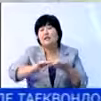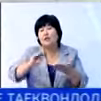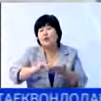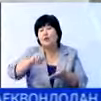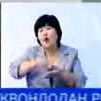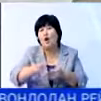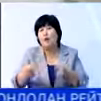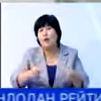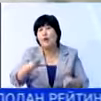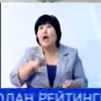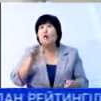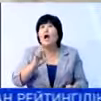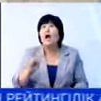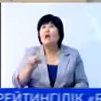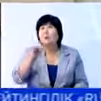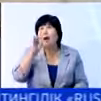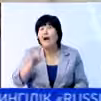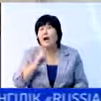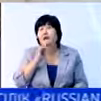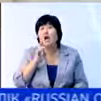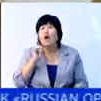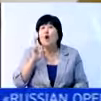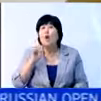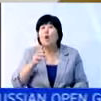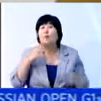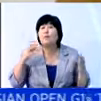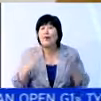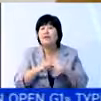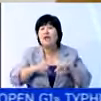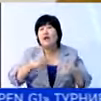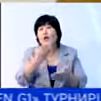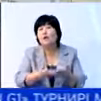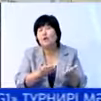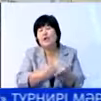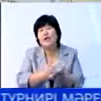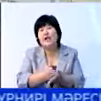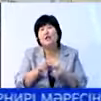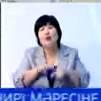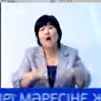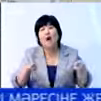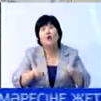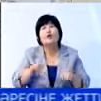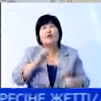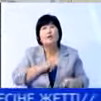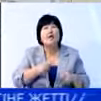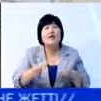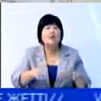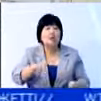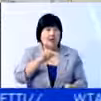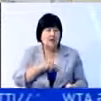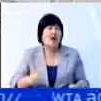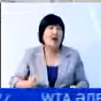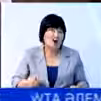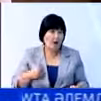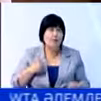болды. Бақтыбай Айнабекұлы Қазақстан компартиясы аудандық комитетінің нұсқаушысы, саяси ағарту кабинетінің меңгерушісі қызметтерін де